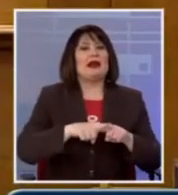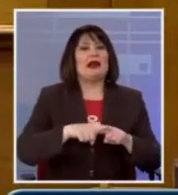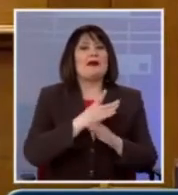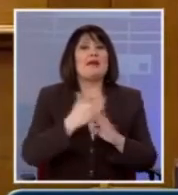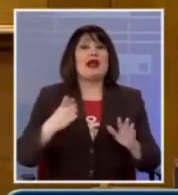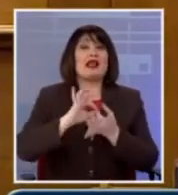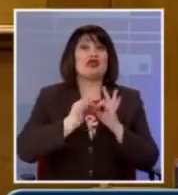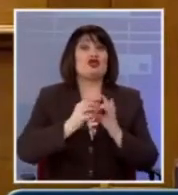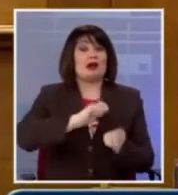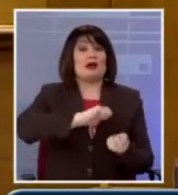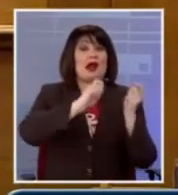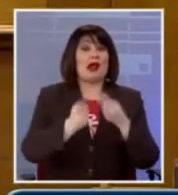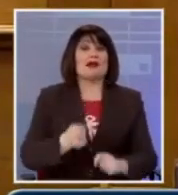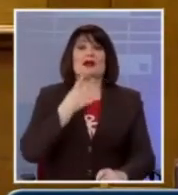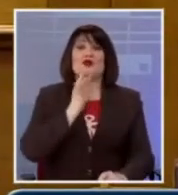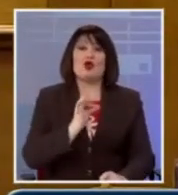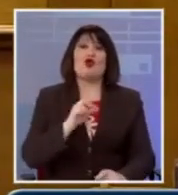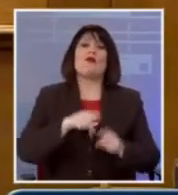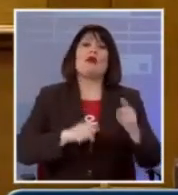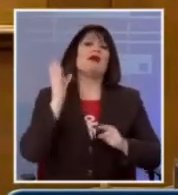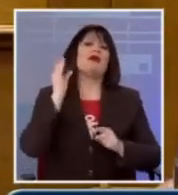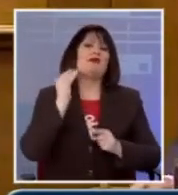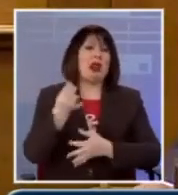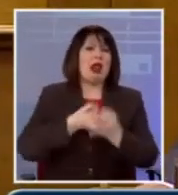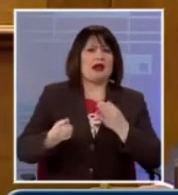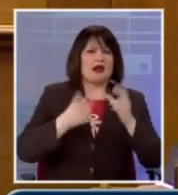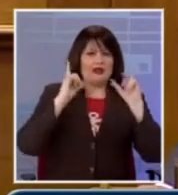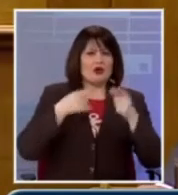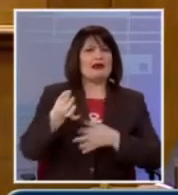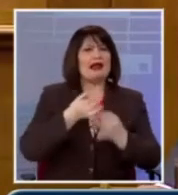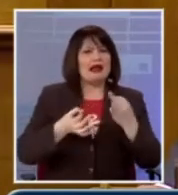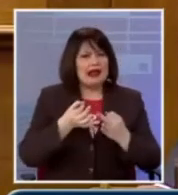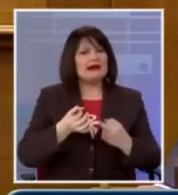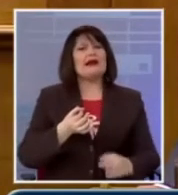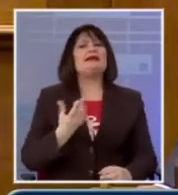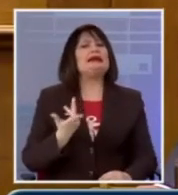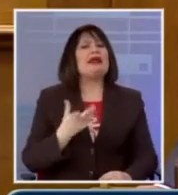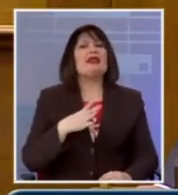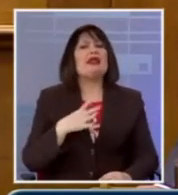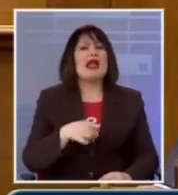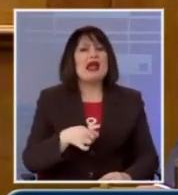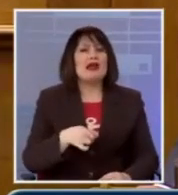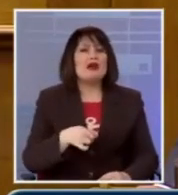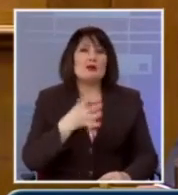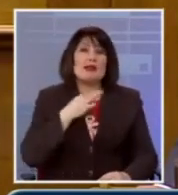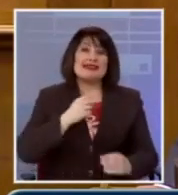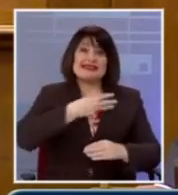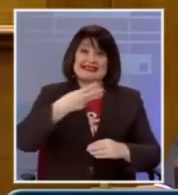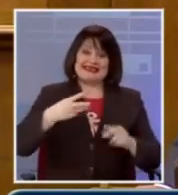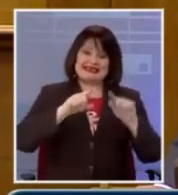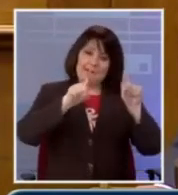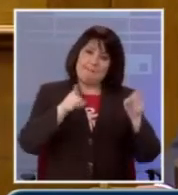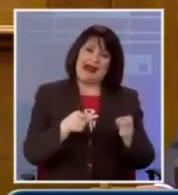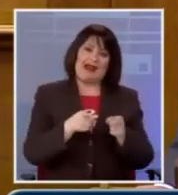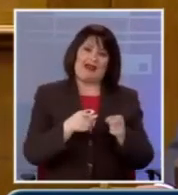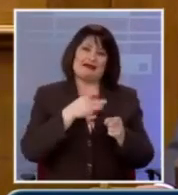αλλαγή. Και το λέω αυτό διότι ακούμε ότι κάποιοι στη Νέα Δημοκρατία ποντάρουν στην ιδέα της παρένθεσης. Δεν θα